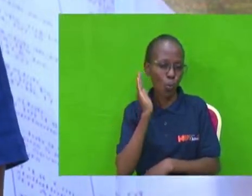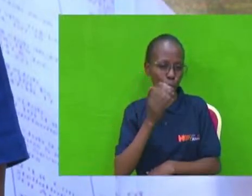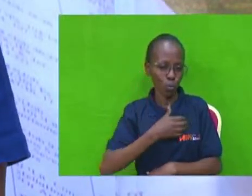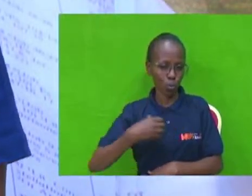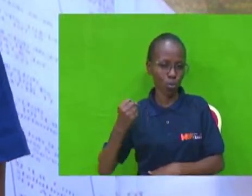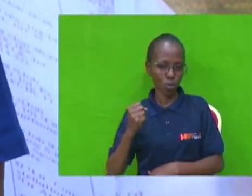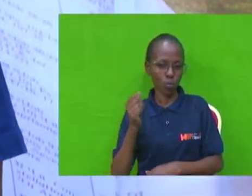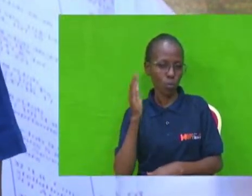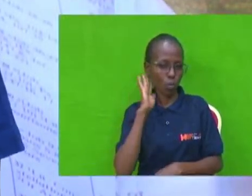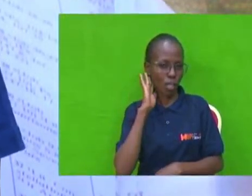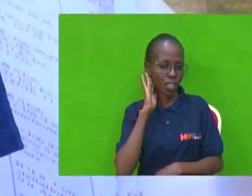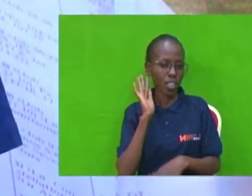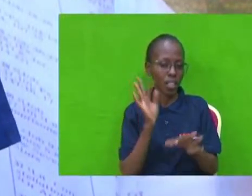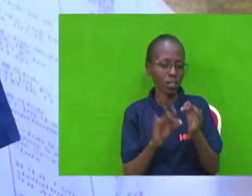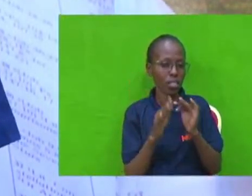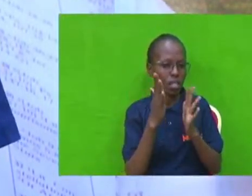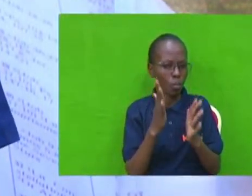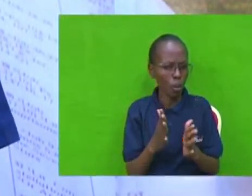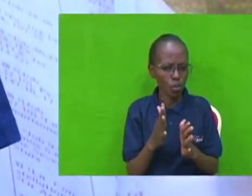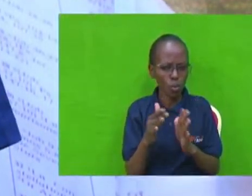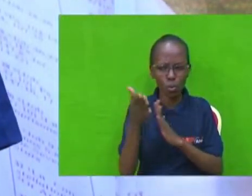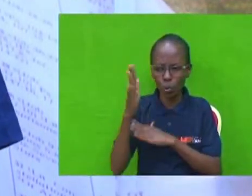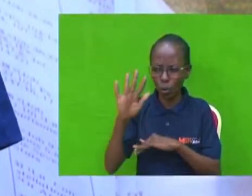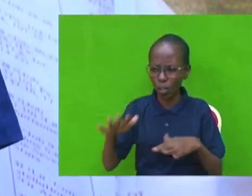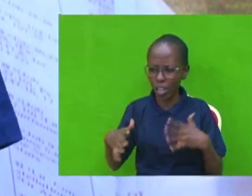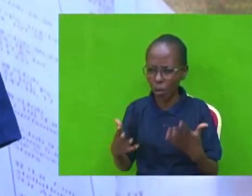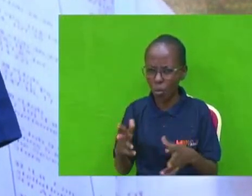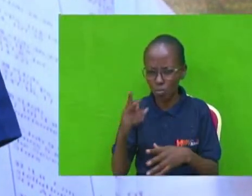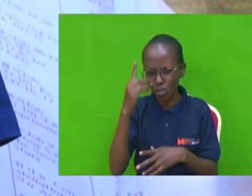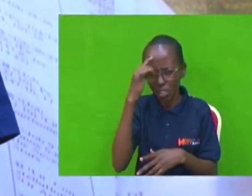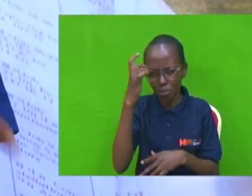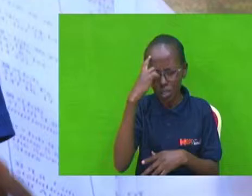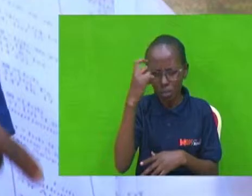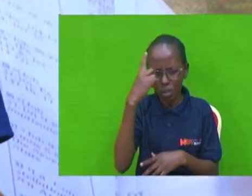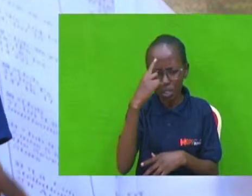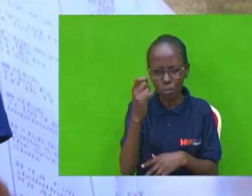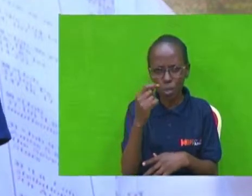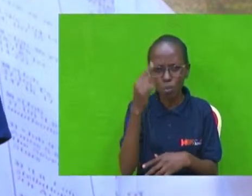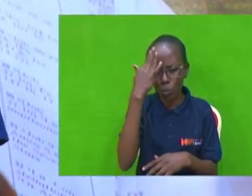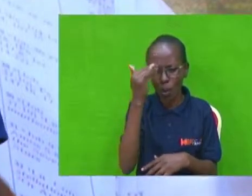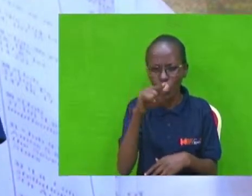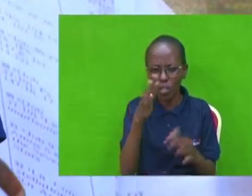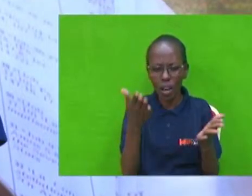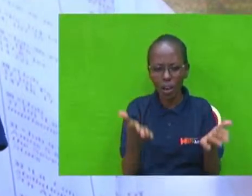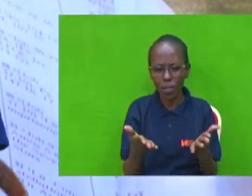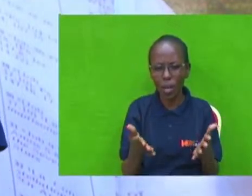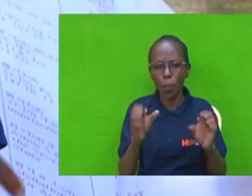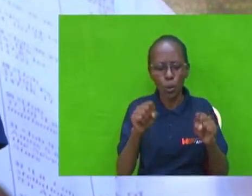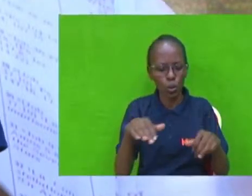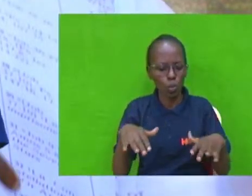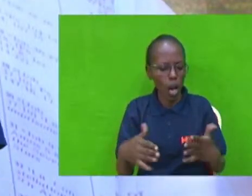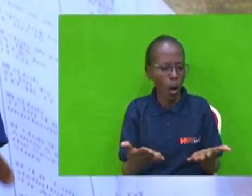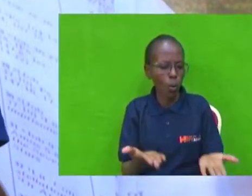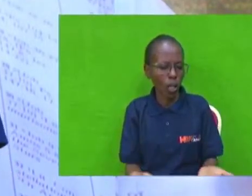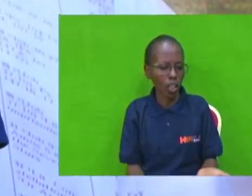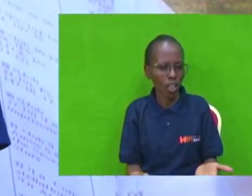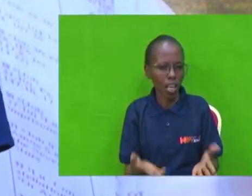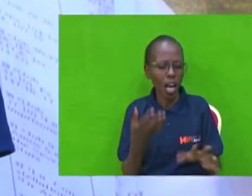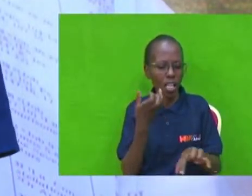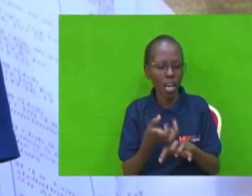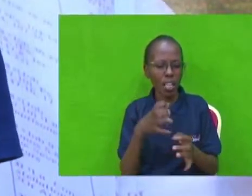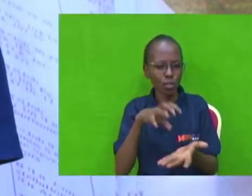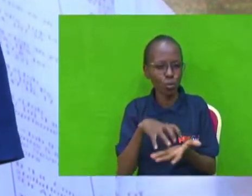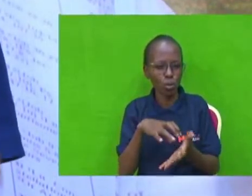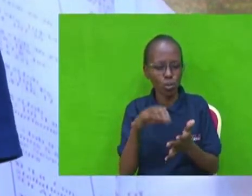mtu anamjua angemuuliza bwana, na huyo Mungu wako alikuwa anakuotesha ndoto. Mbona uko hapa hivi? Inawezekanaje umepatikana katika hii hali ngumu kama hapa?